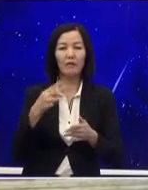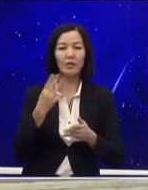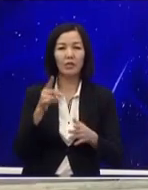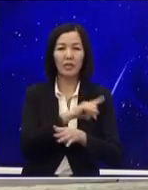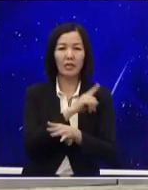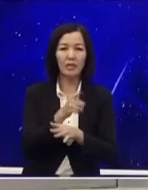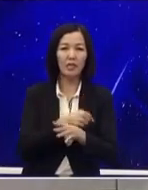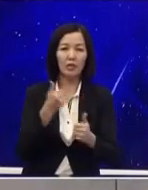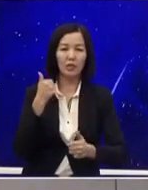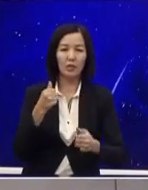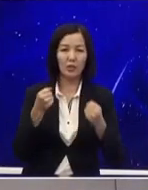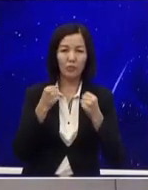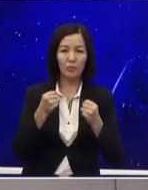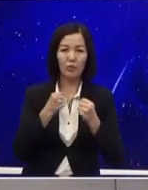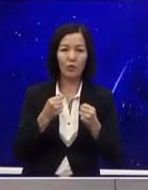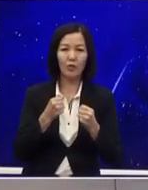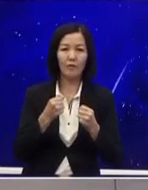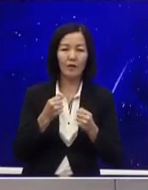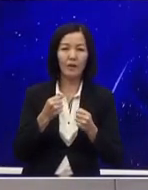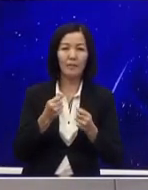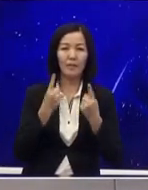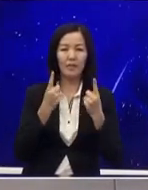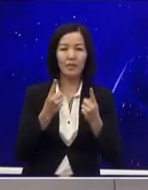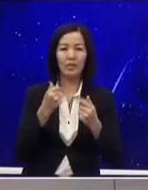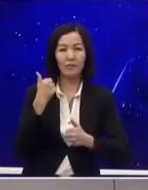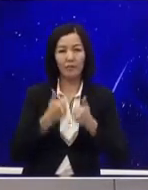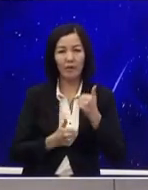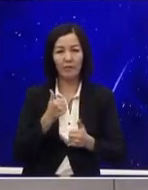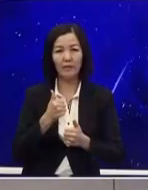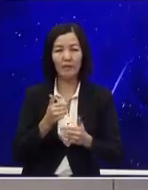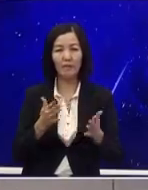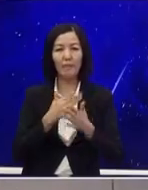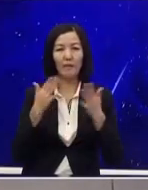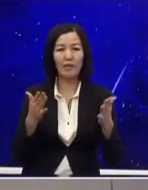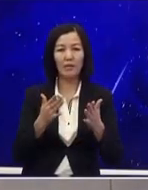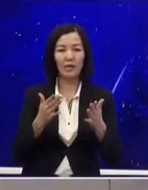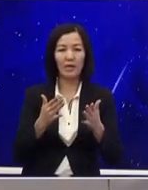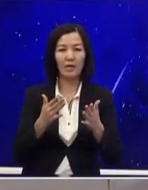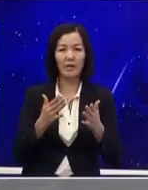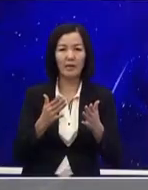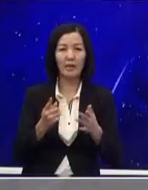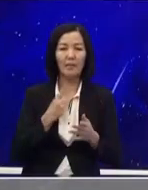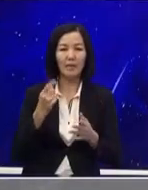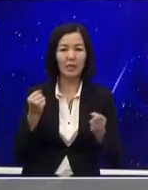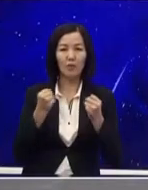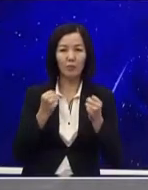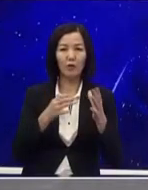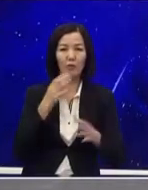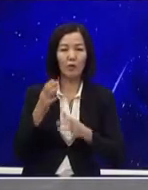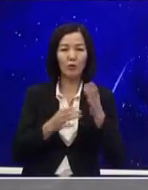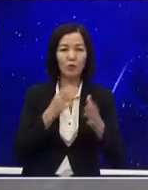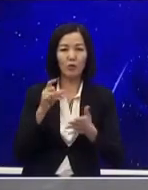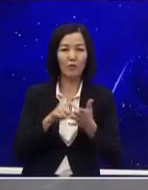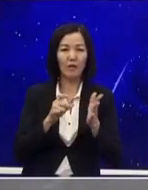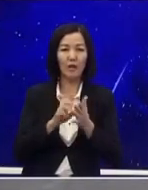область представляют 24 сильнейших чемпиона и призера престижных первенств. Большая часть из них – мастера спорта международного